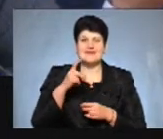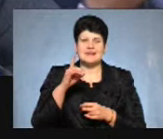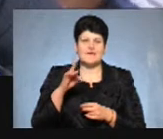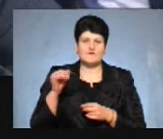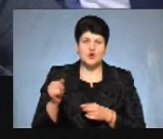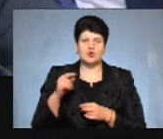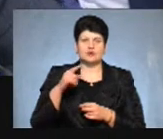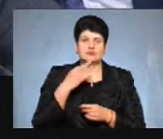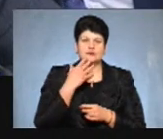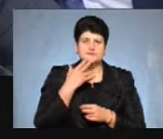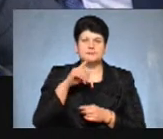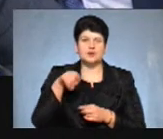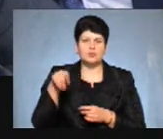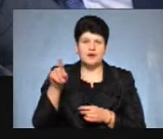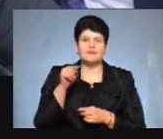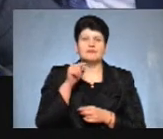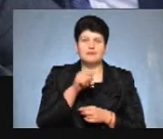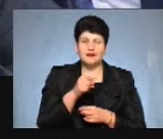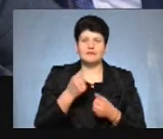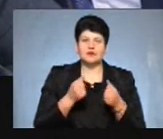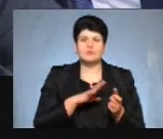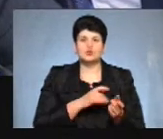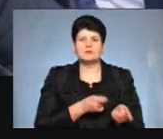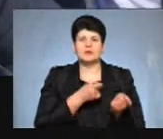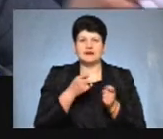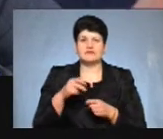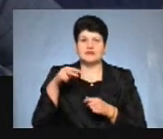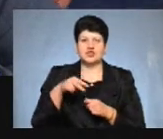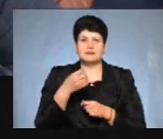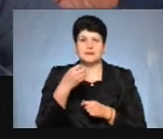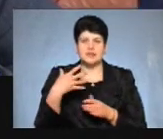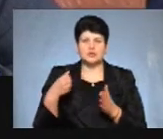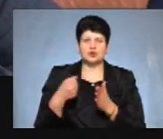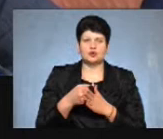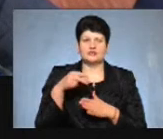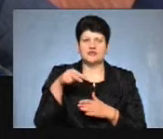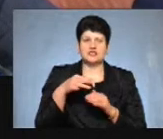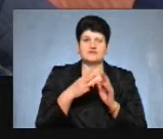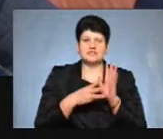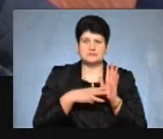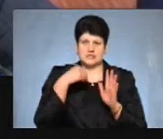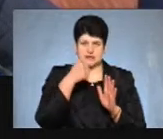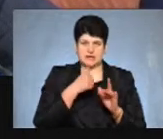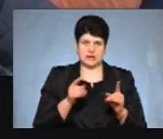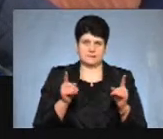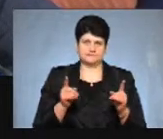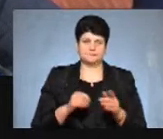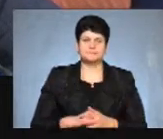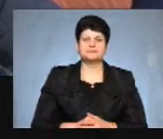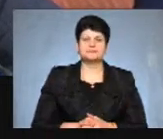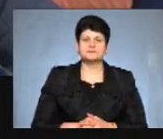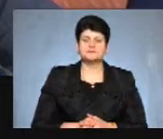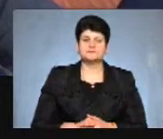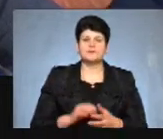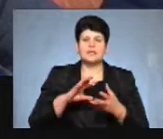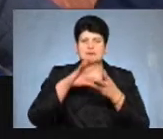Тобто тих автомобілів, які були ввезені з 2015 по 2018 рік. Загальна